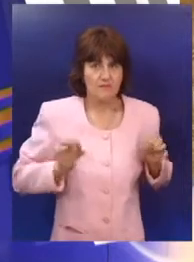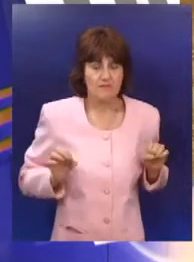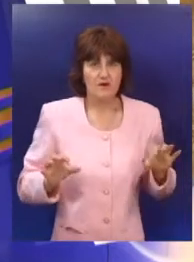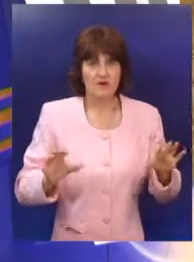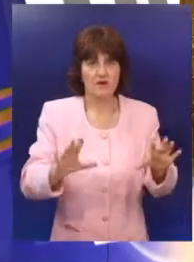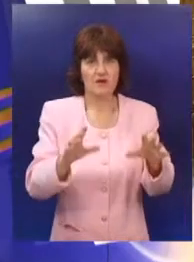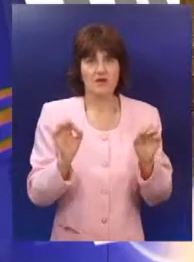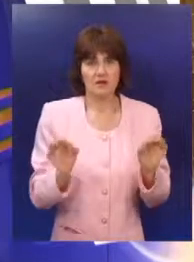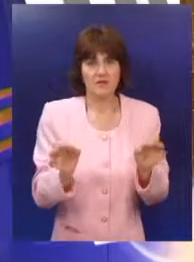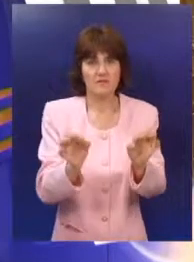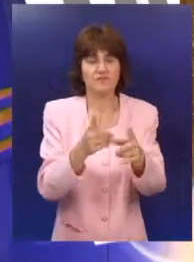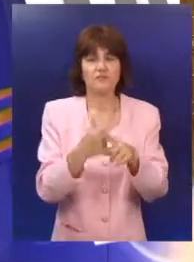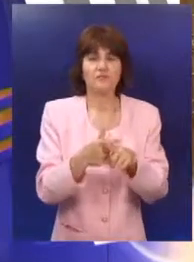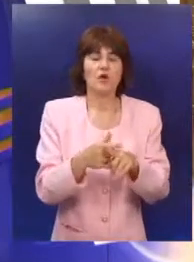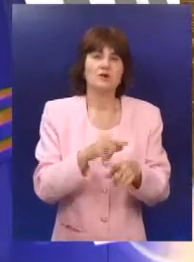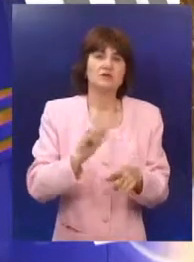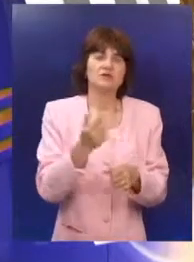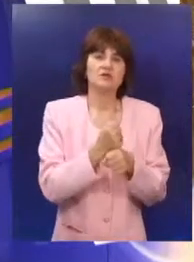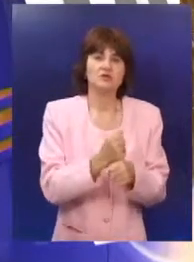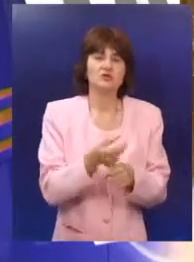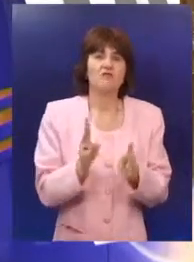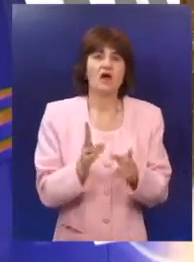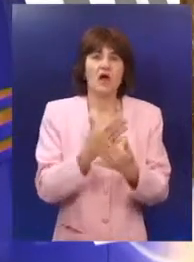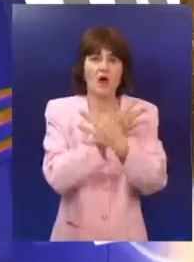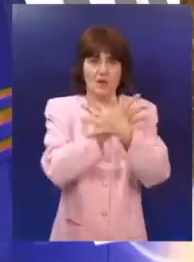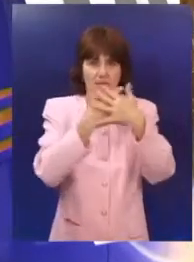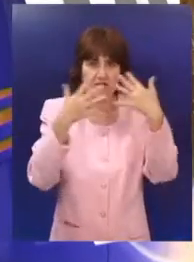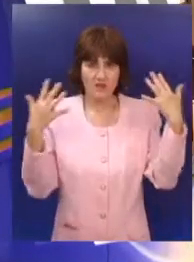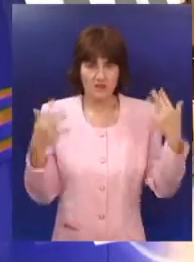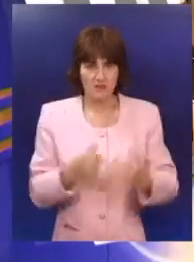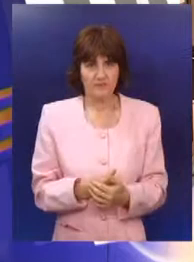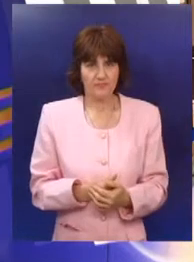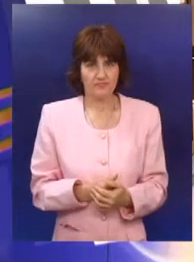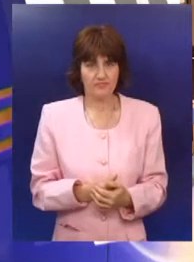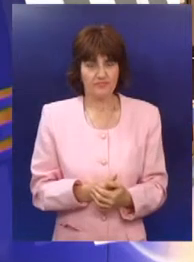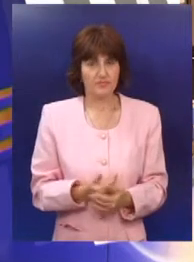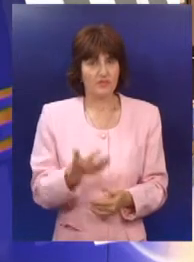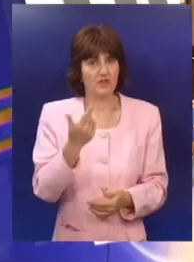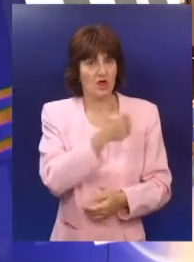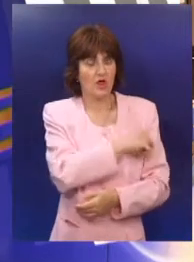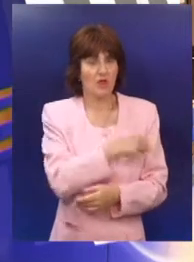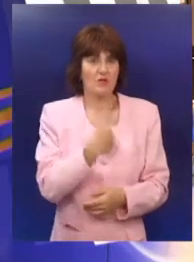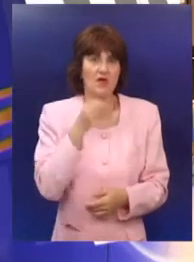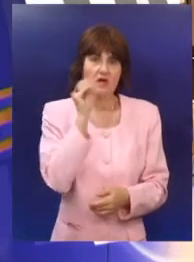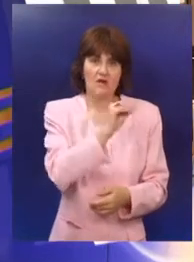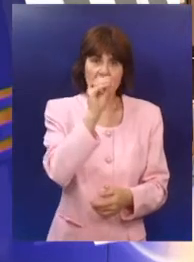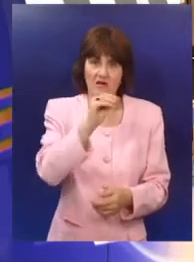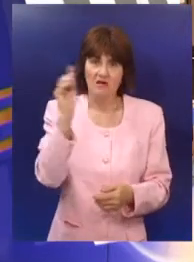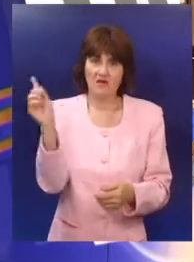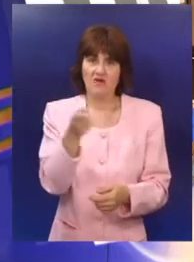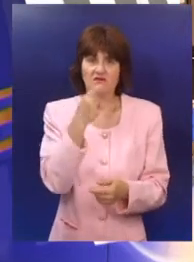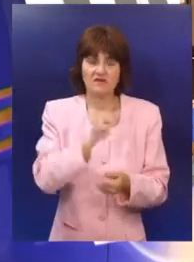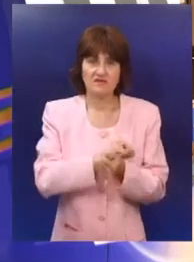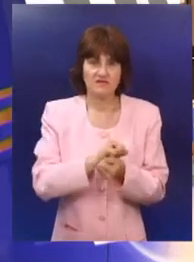se zaštite kroz osiguranje useva ili postavljanje mreža na voćnjake. Mi već godinama apelujem na poljoprivrednike da